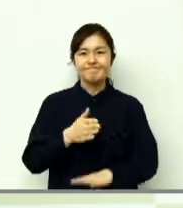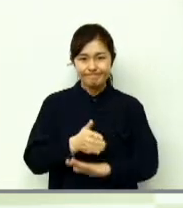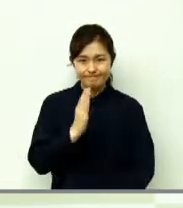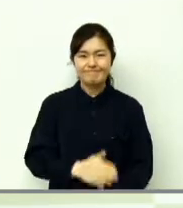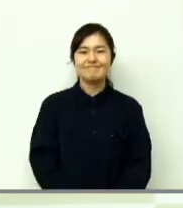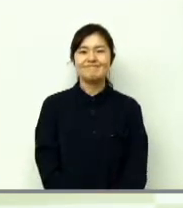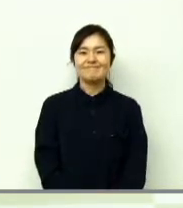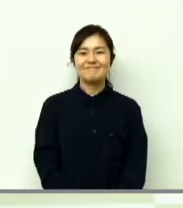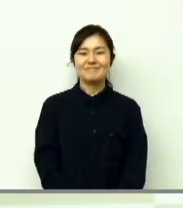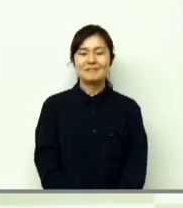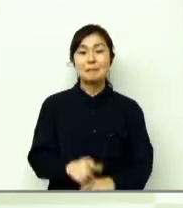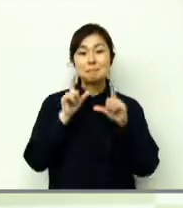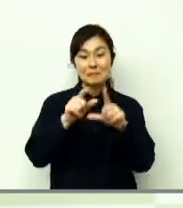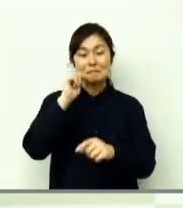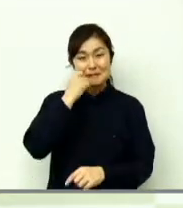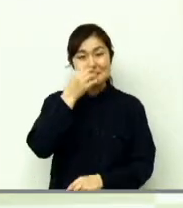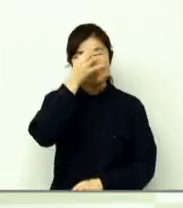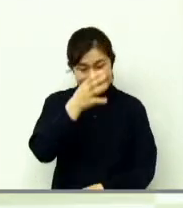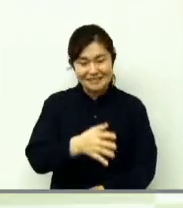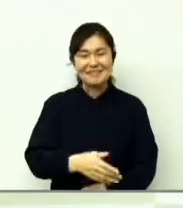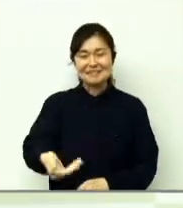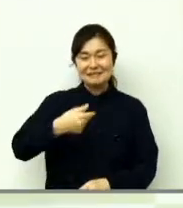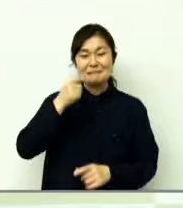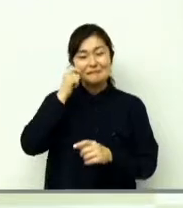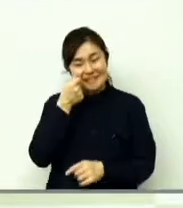ちょっと難しい